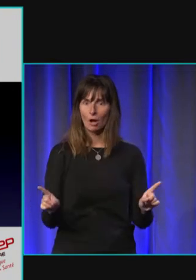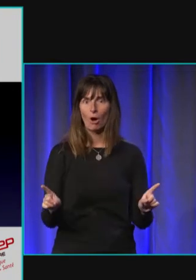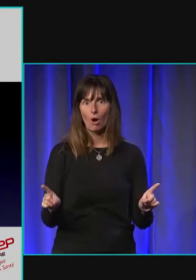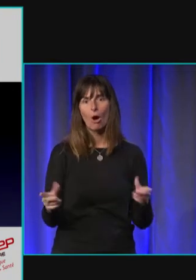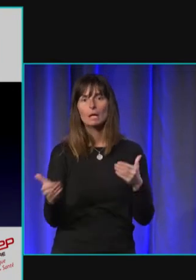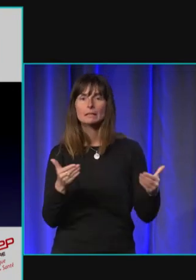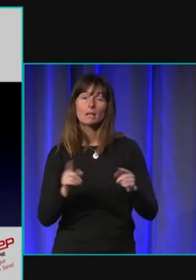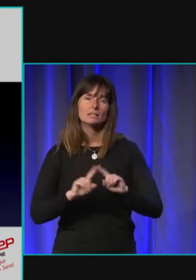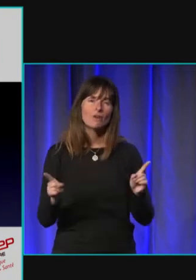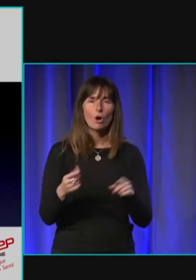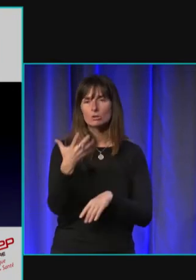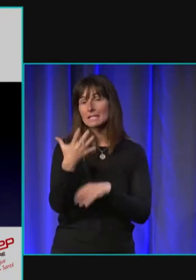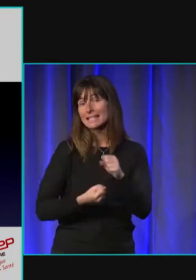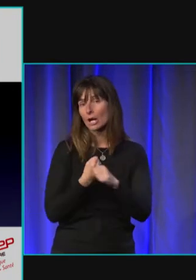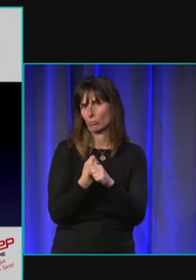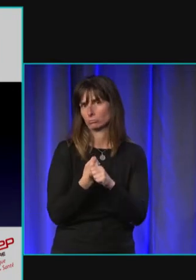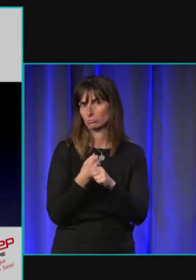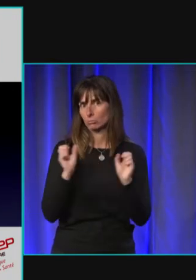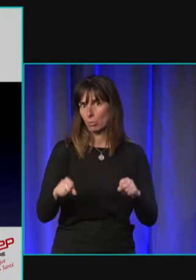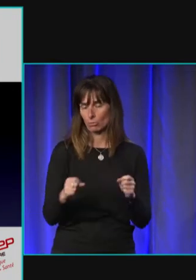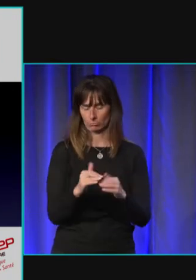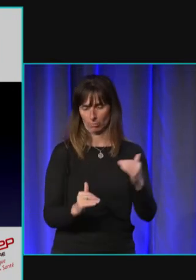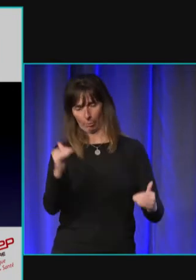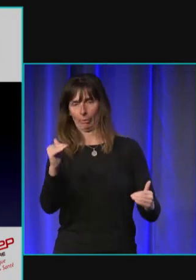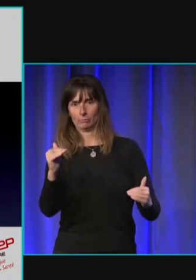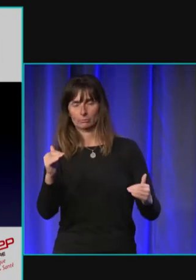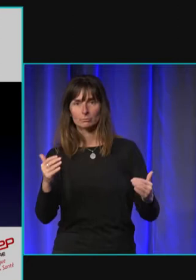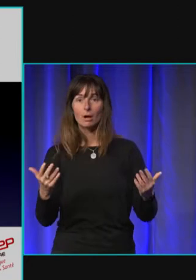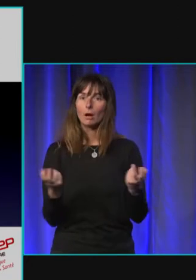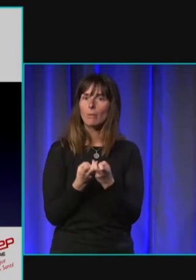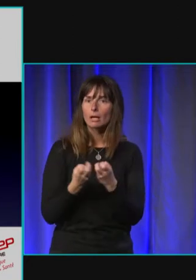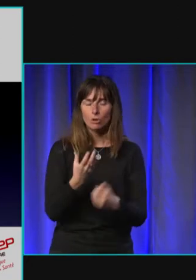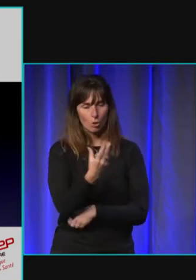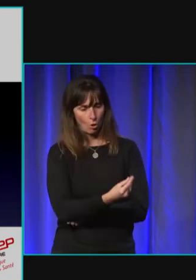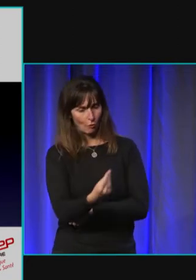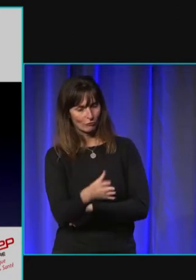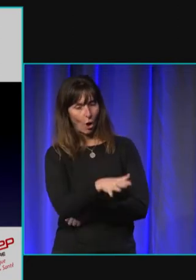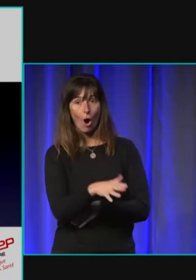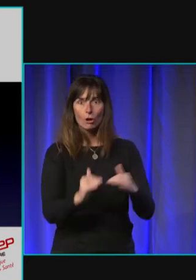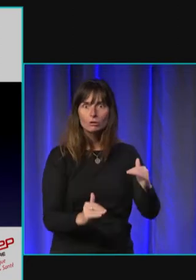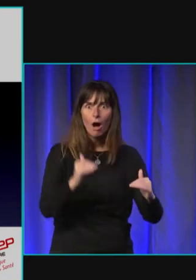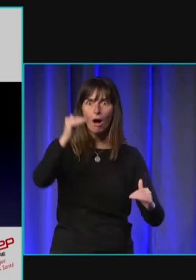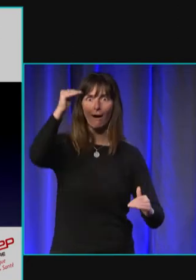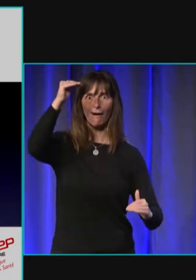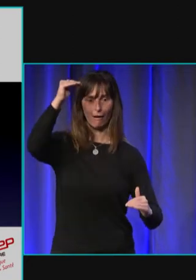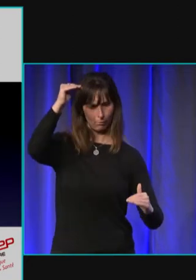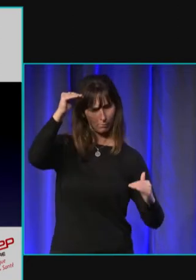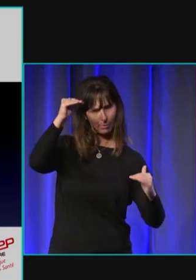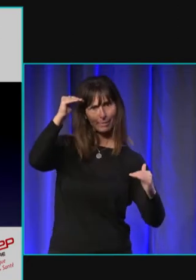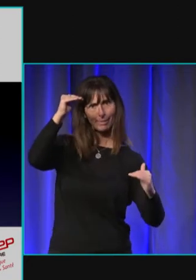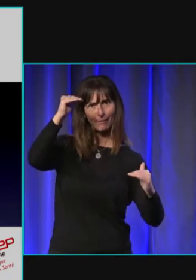ans entre ces enfants-là. Donc il y a des enfants qui sont forcément plus grands que d'autres plus